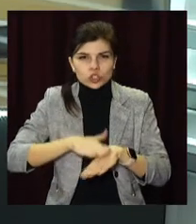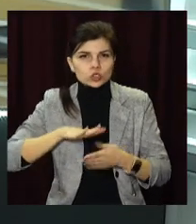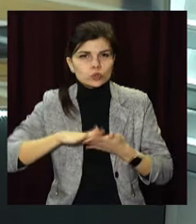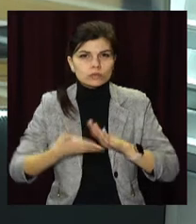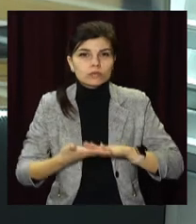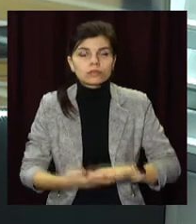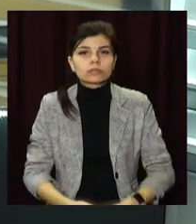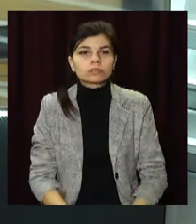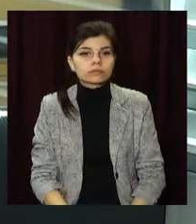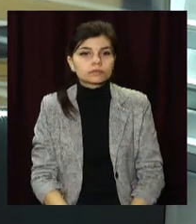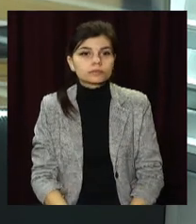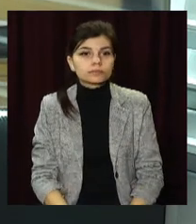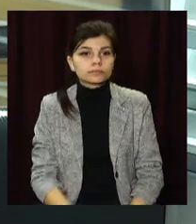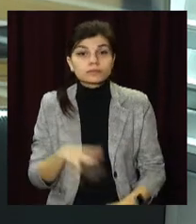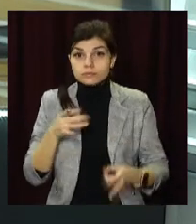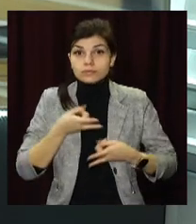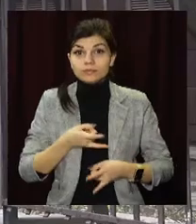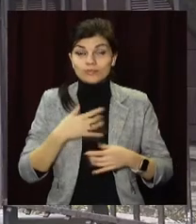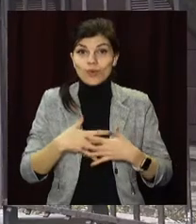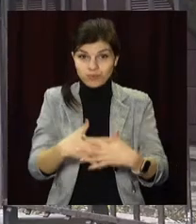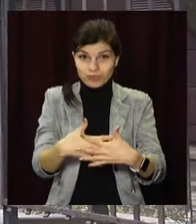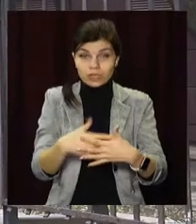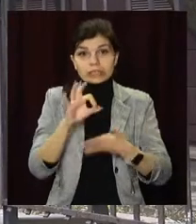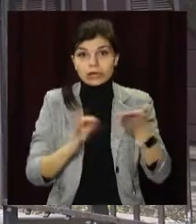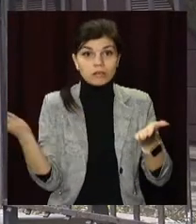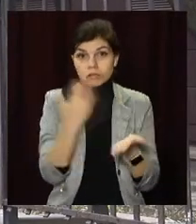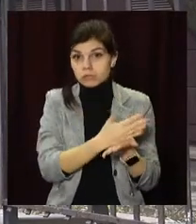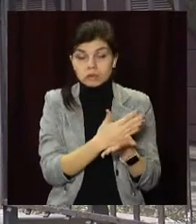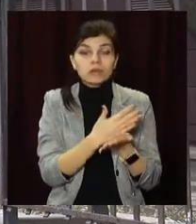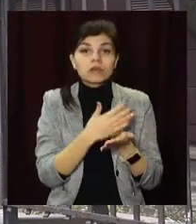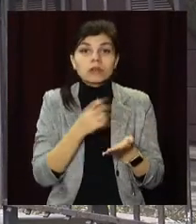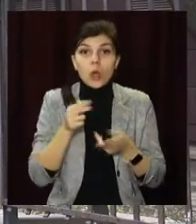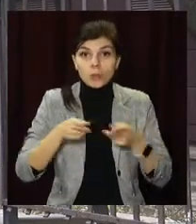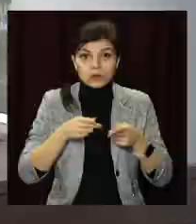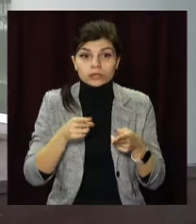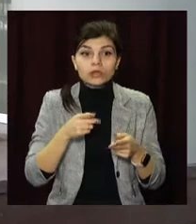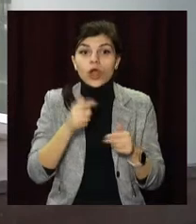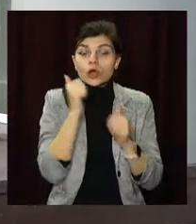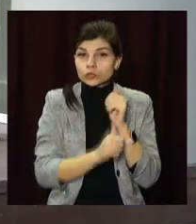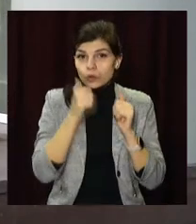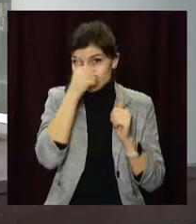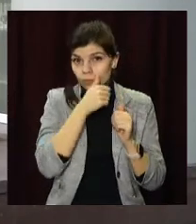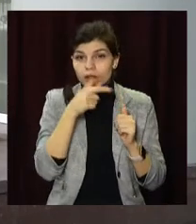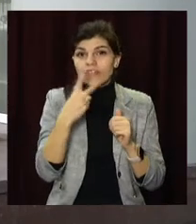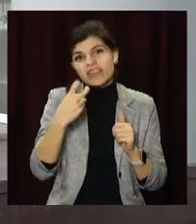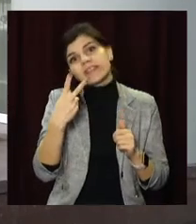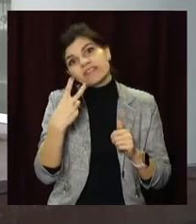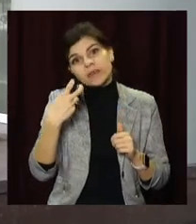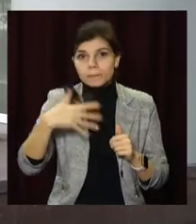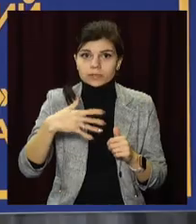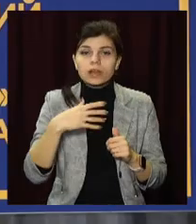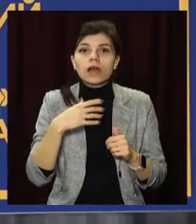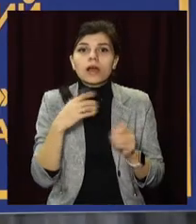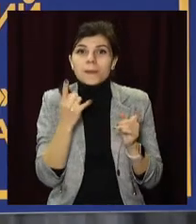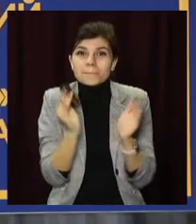операцію. В обласному кардіологічному центрі щорічно оперують 200-250 немовлят з вадами серця. Лікарі кажуть, в деяких випадках така